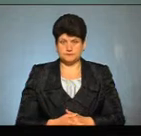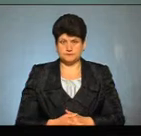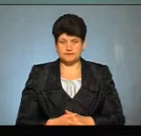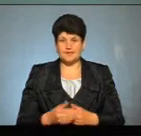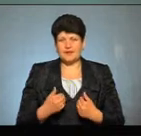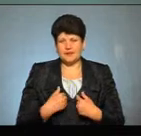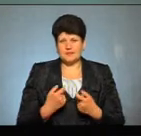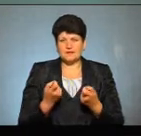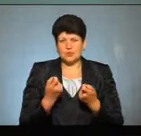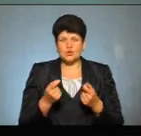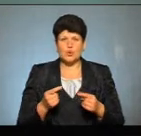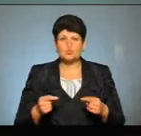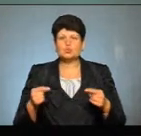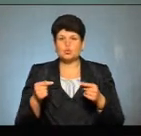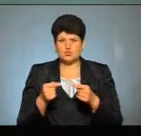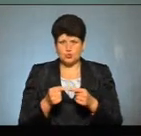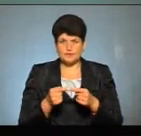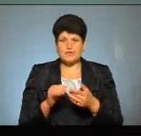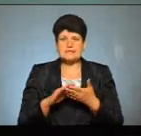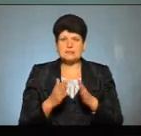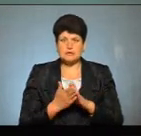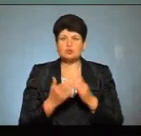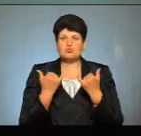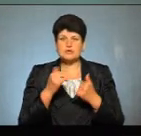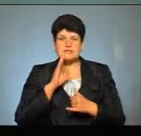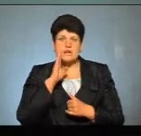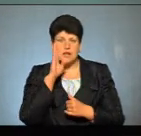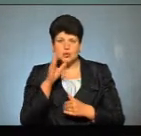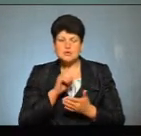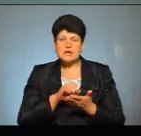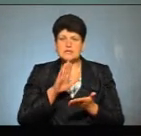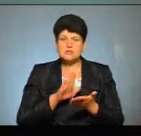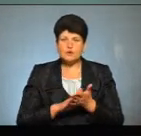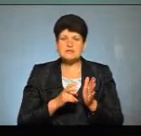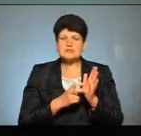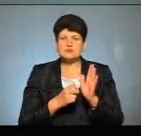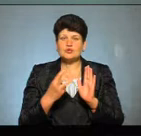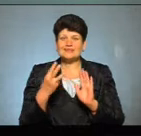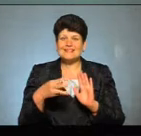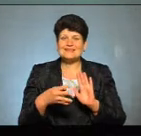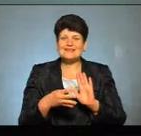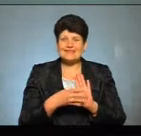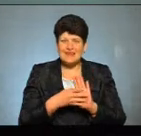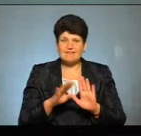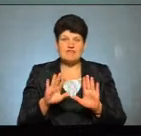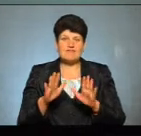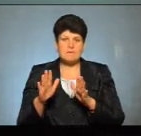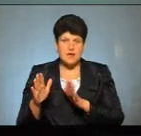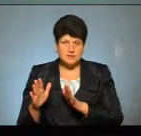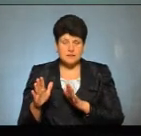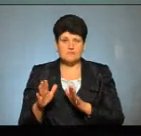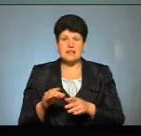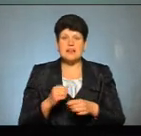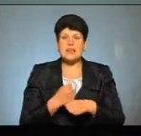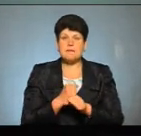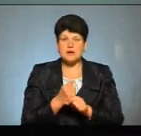дещо уточню. Станом сьогодні на ранок зареєстровано 779 випадків. Дякую.